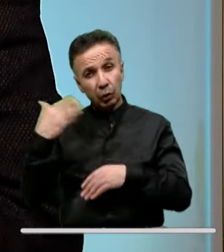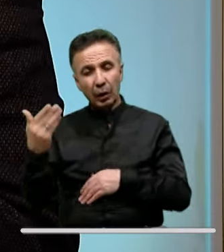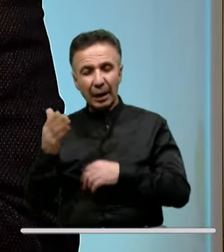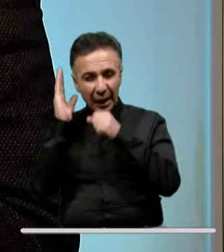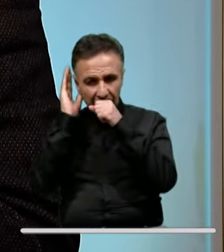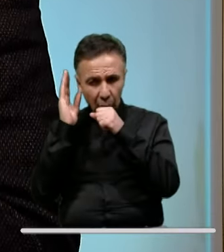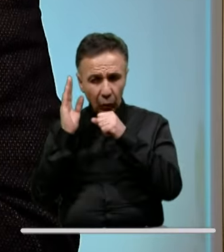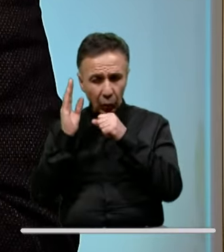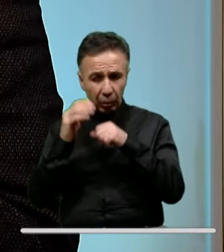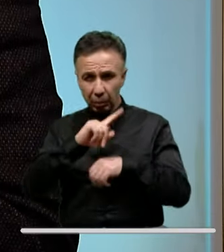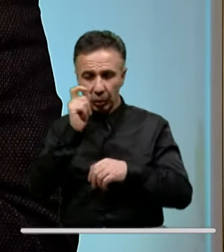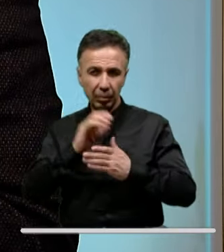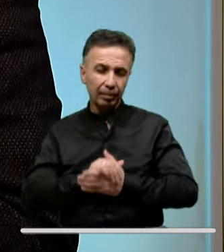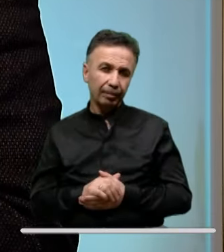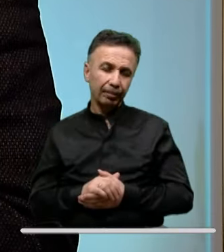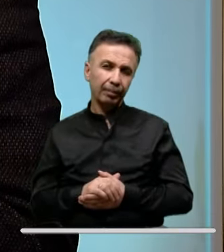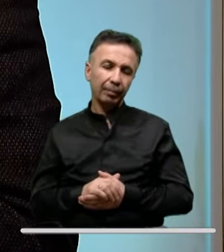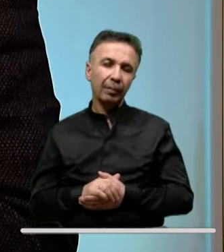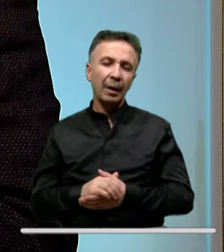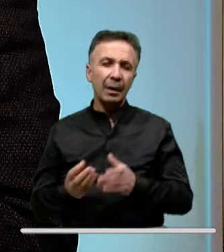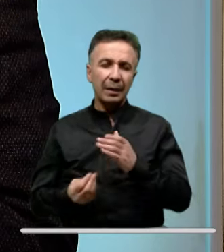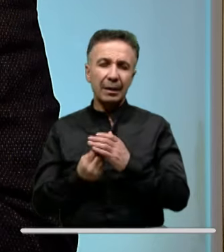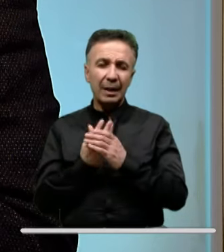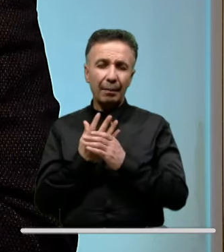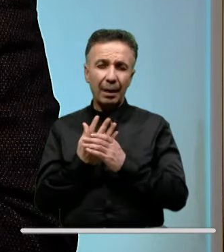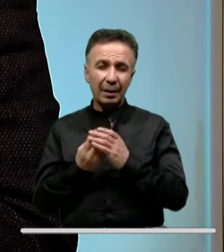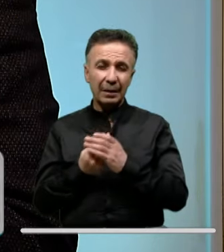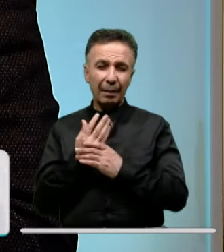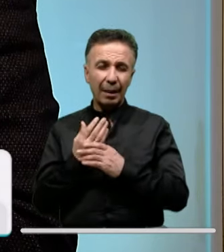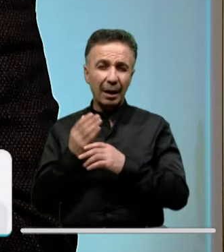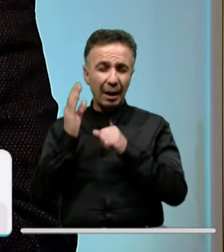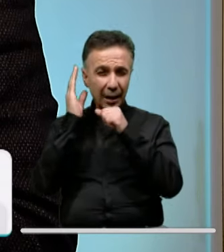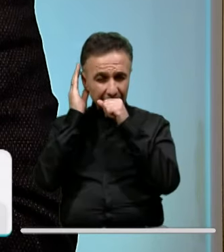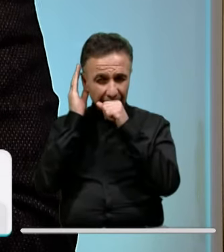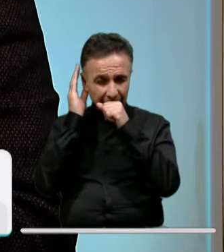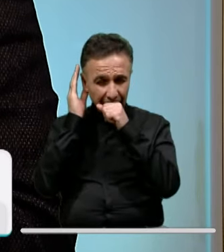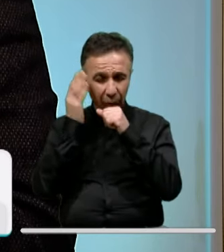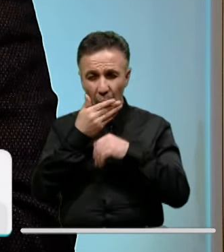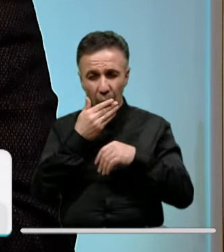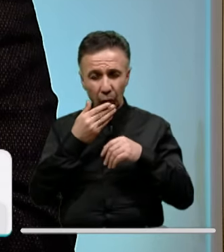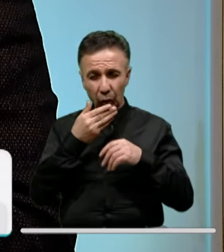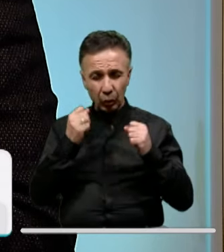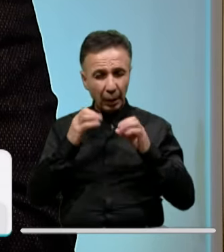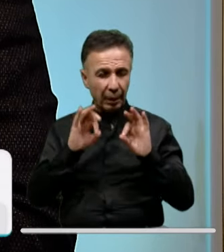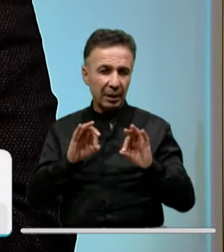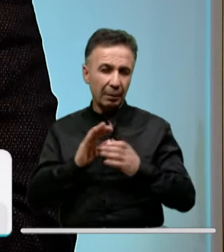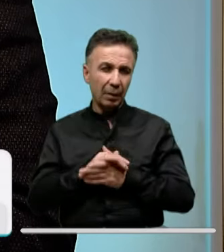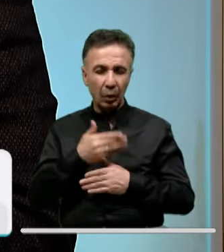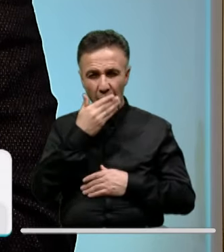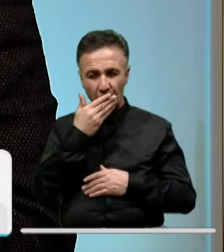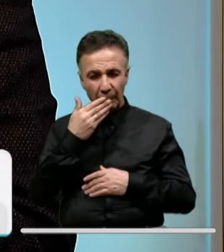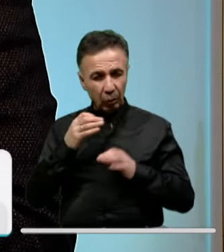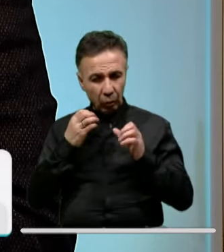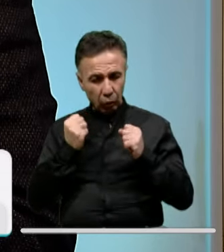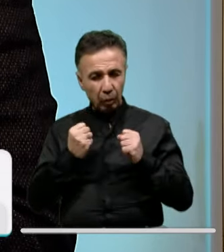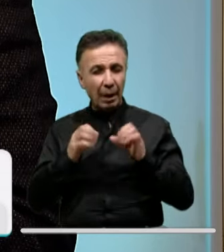bir sabah namazının efendim vaktinin girmesi yanında aslında oruca başlama zamanı. Biz oruca başlama zamanı